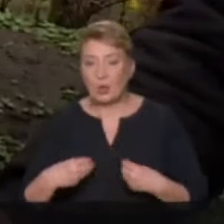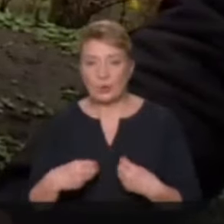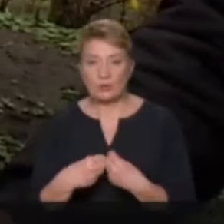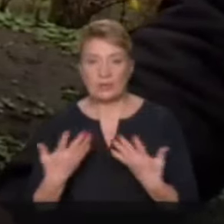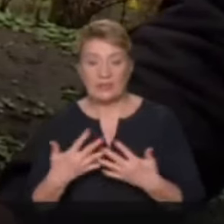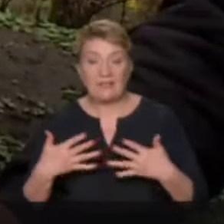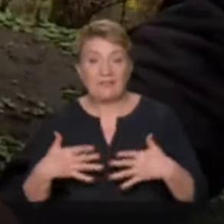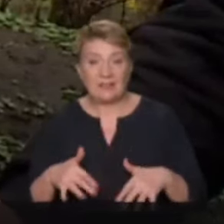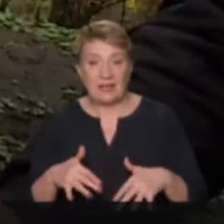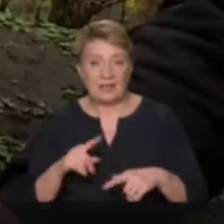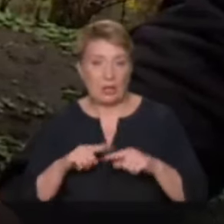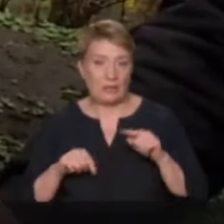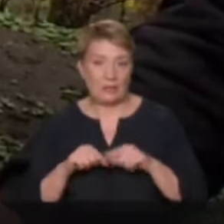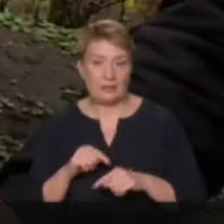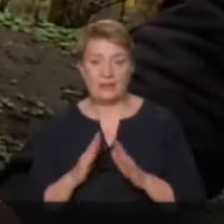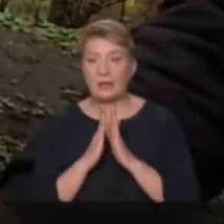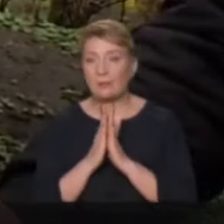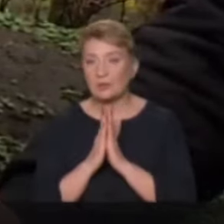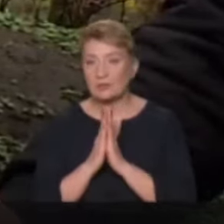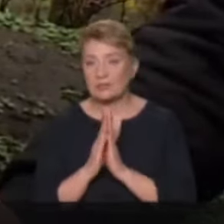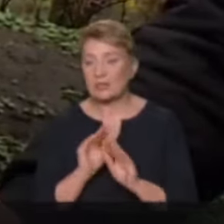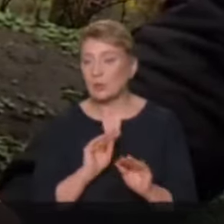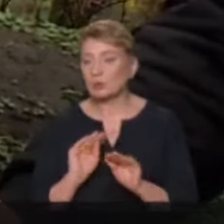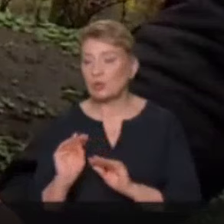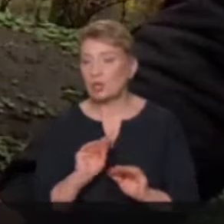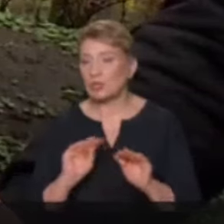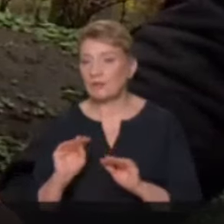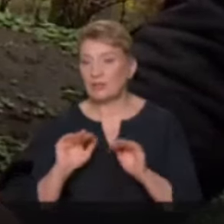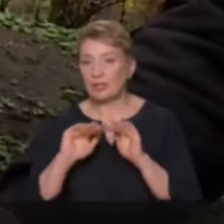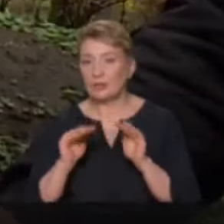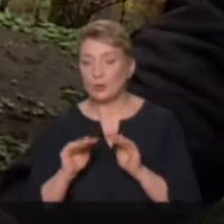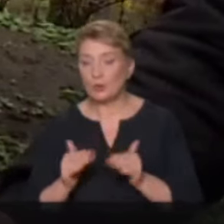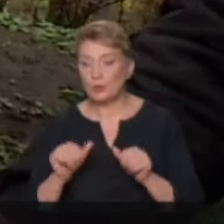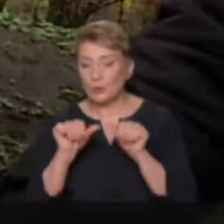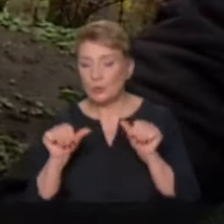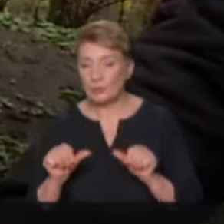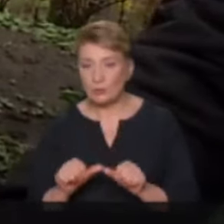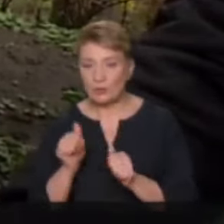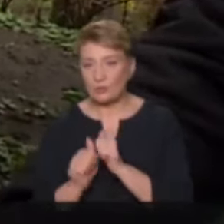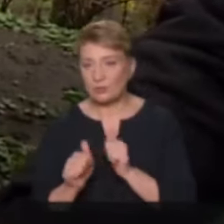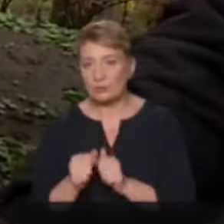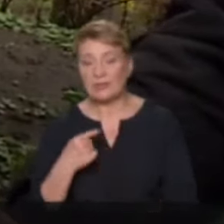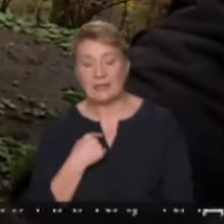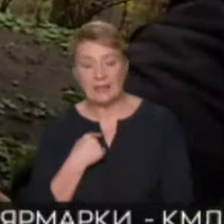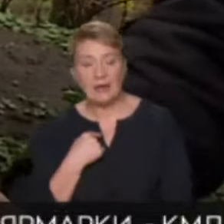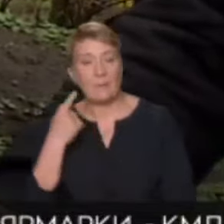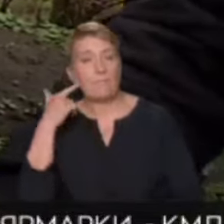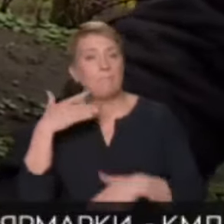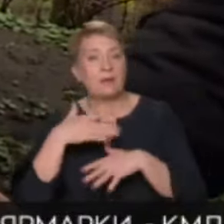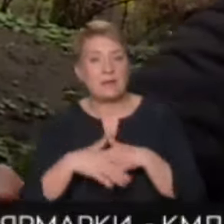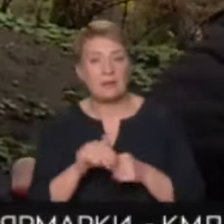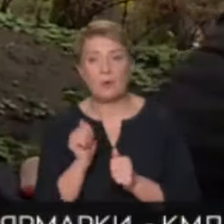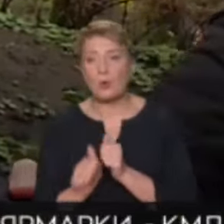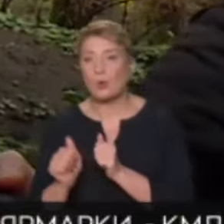своїх рідних. І вони просили встановити скульптуру кожного. Я задумалася і зрозуміла, що кожному